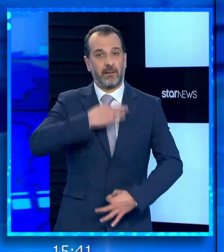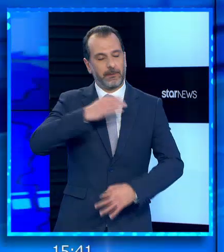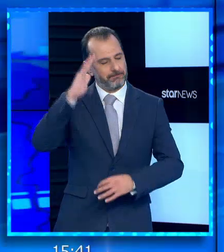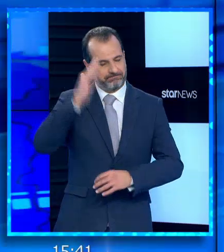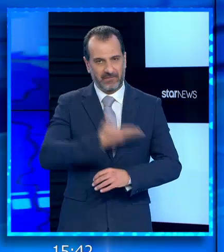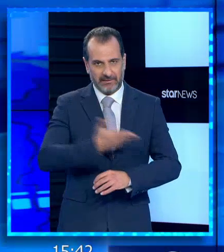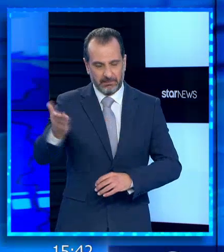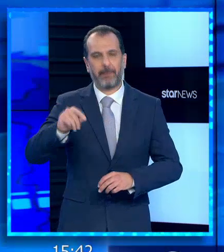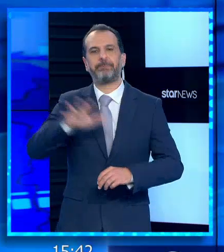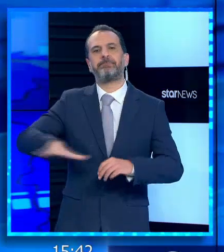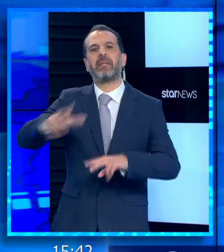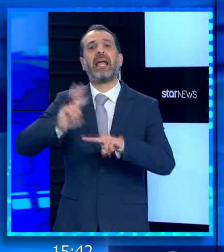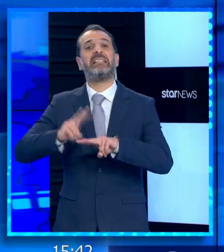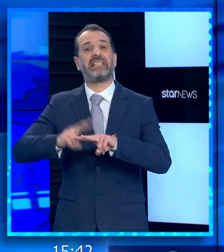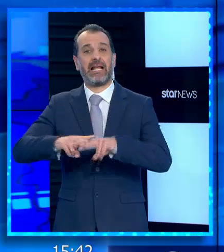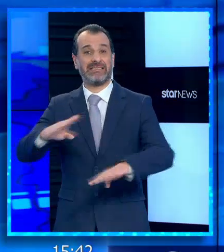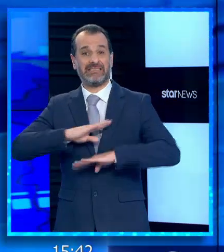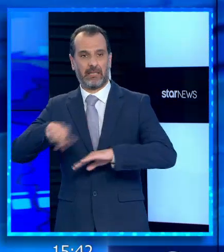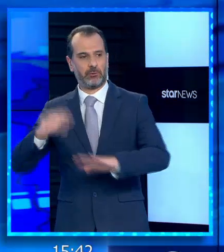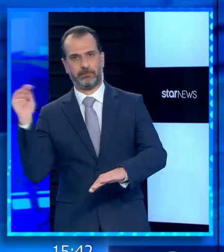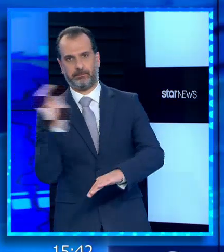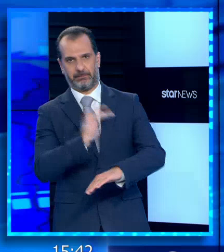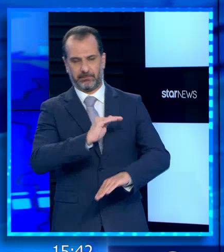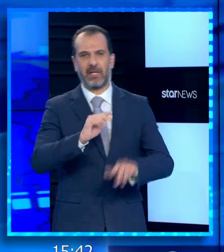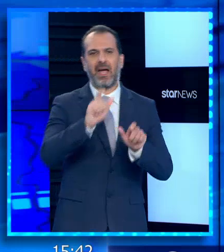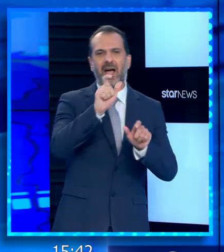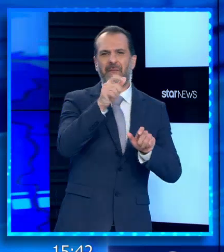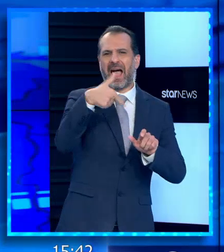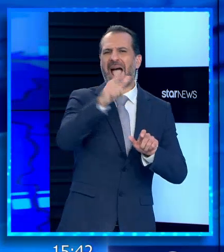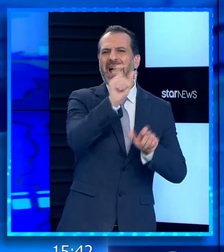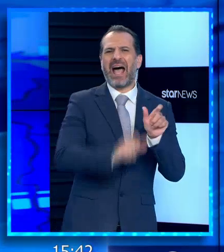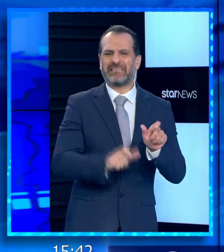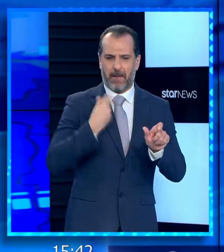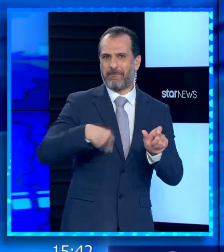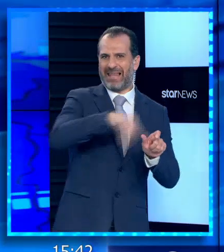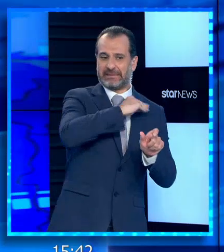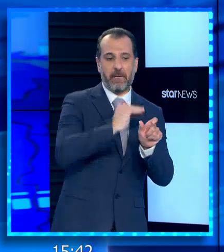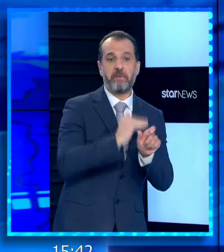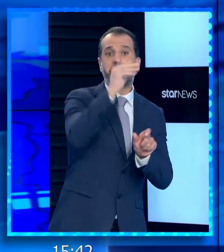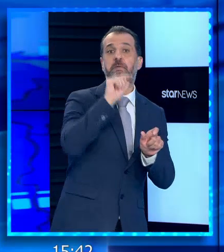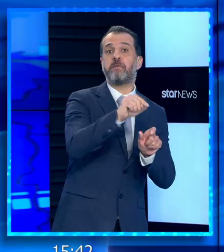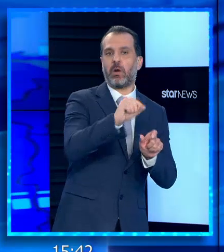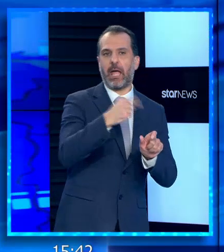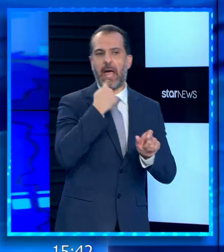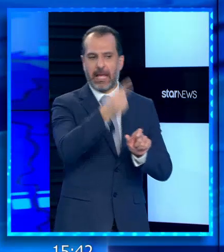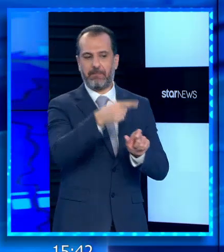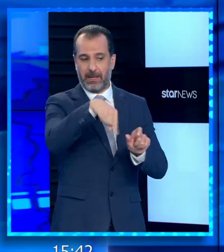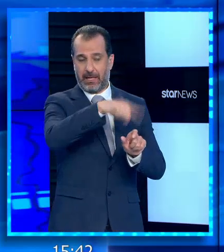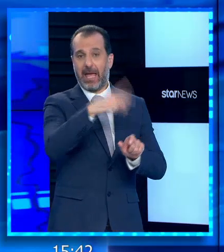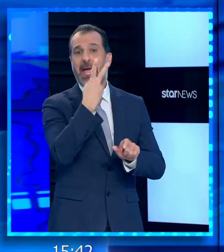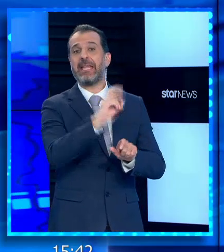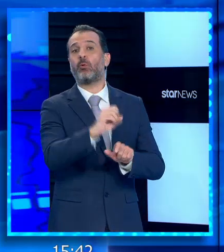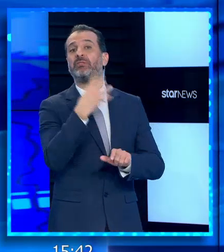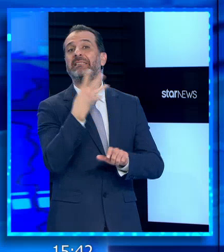Καλησπέρα σας κυρίες και κύριοι. Ο Ισραηλινός στρατός απίφθινε τελεσίγραφο 24 ωρών σήμερα το πρωί, προκειμένου περισσότεροι από 1 εκατομμύριο άνθρωποι